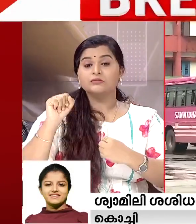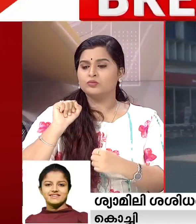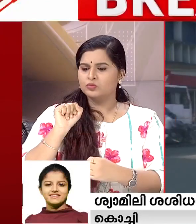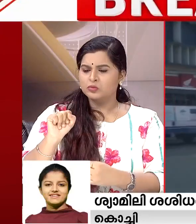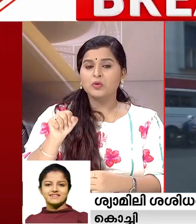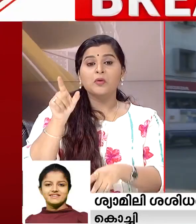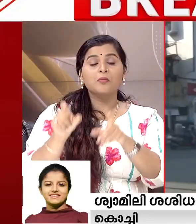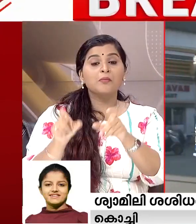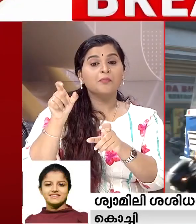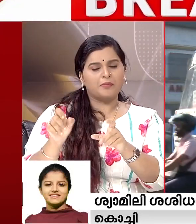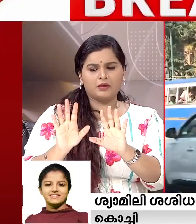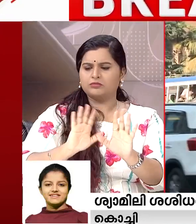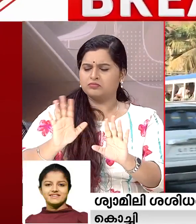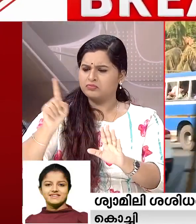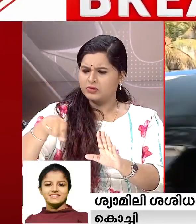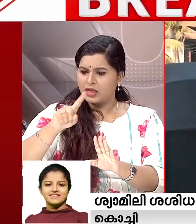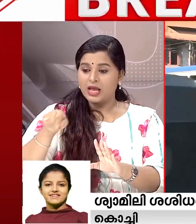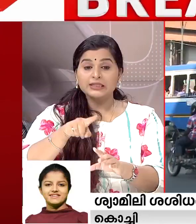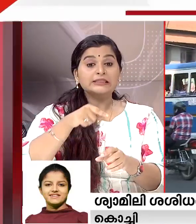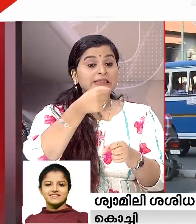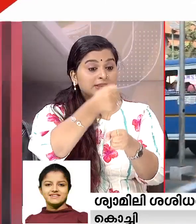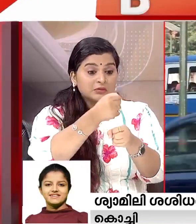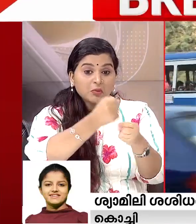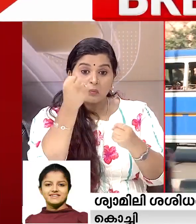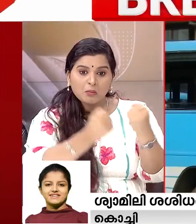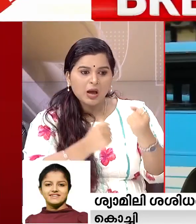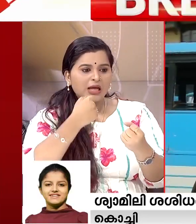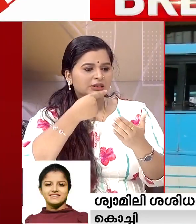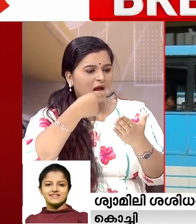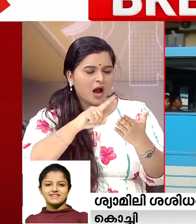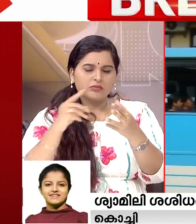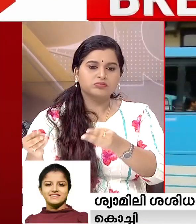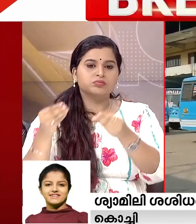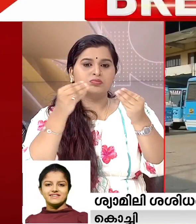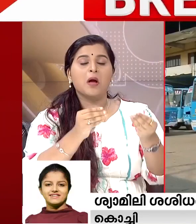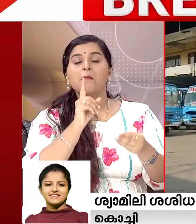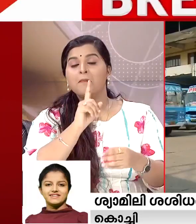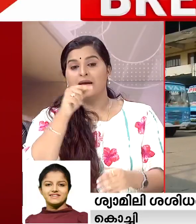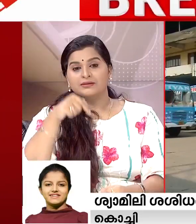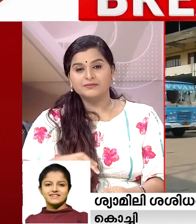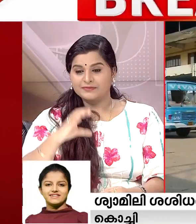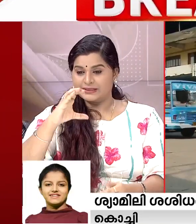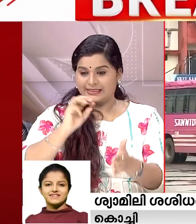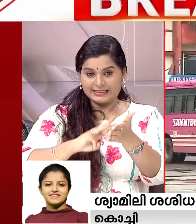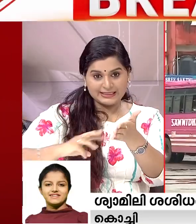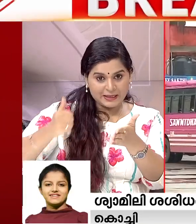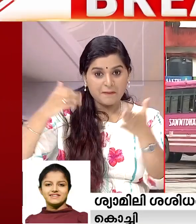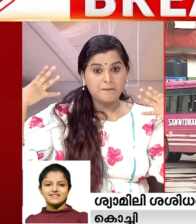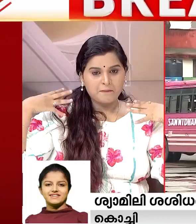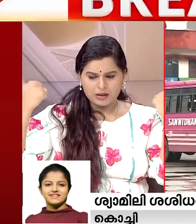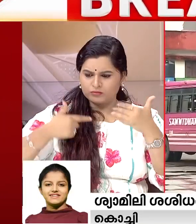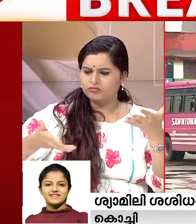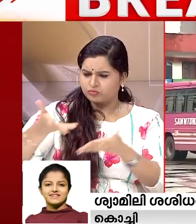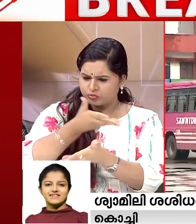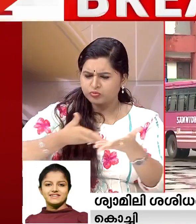KSRTC മാത്രമായി പരിമിതപ്പെടുത്തിയിരുന്നു. ഇത് എന്നാൽ നയപരമായ കൂടിയാലോചനകൾക്ക് ശേഷം മുഖ്യമന്ത്രിയുമായും മറ്റ് ഇടതുപക്ഷ നേതാക്കളുമായുമുള്ള കൂടിയാലോചനകൾക്ക്